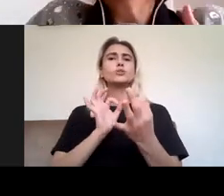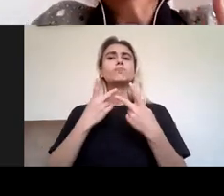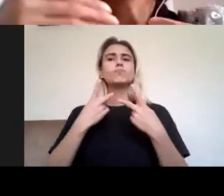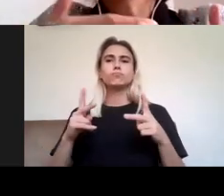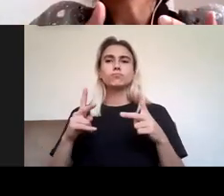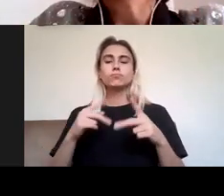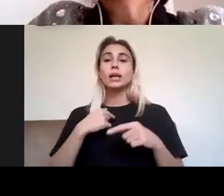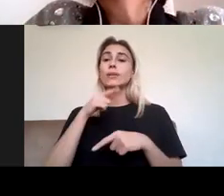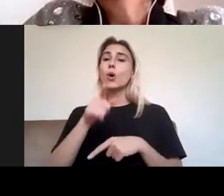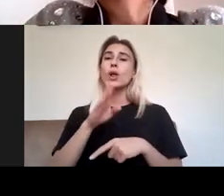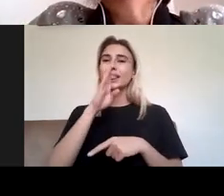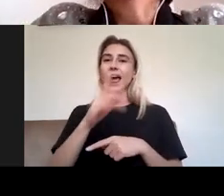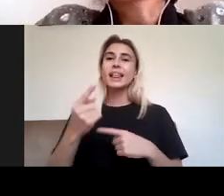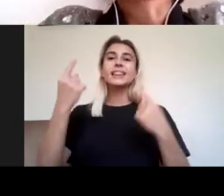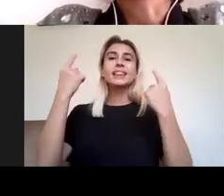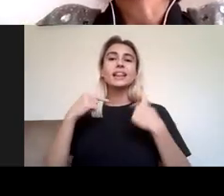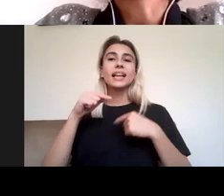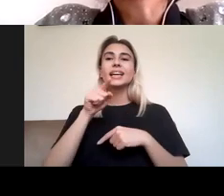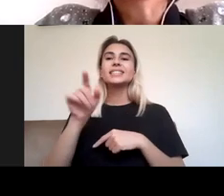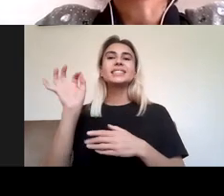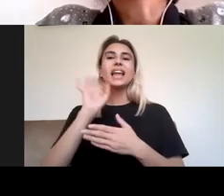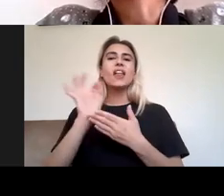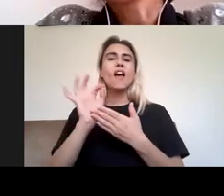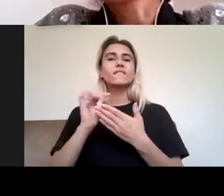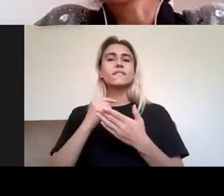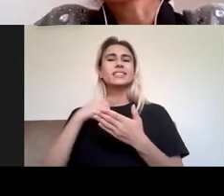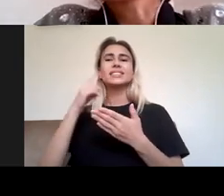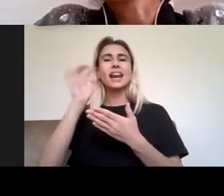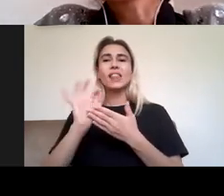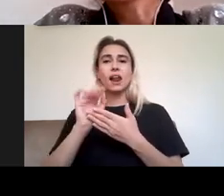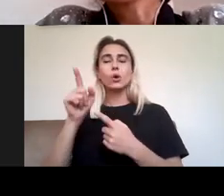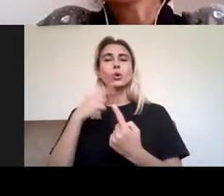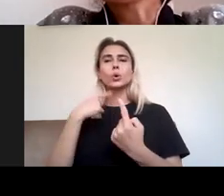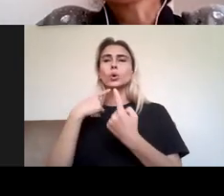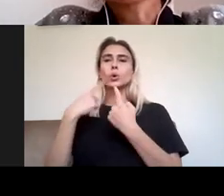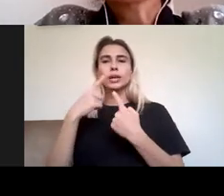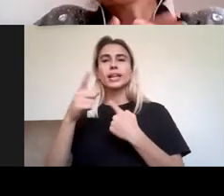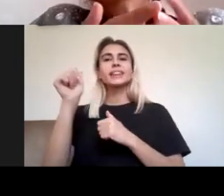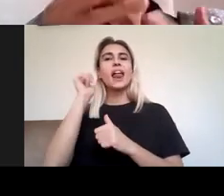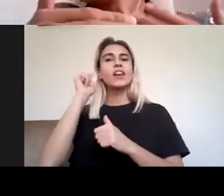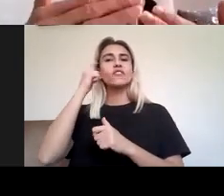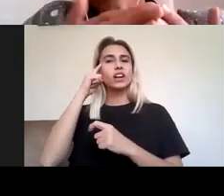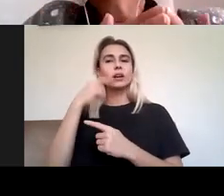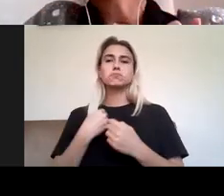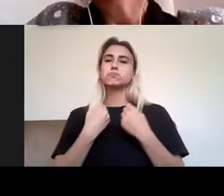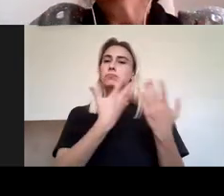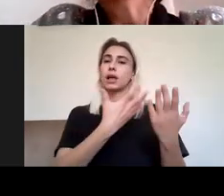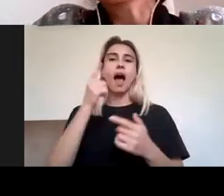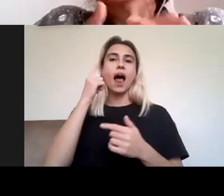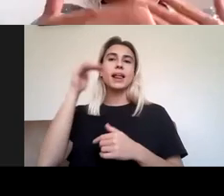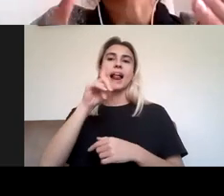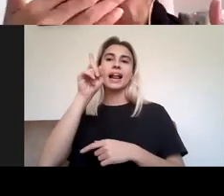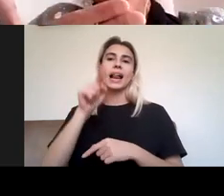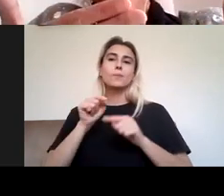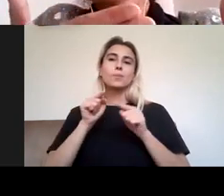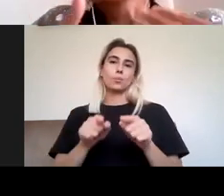Ben de direkt oradaki yetkili sekreteryayla da görüşerek yine bu geri dönüşünüzü bildirebilirim. Yani şu anda aklıma gelen ilk şey bu.